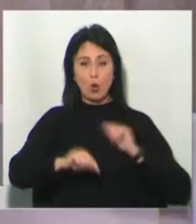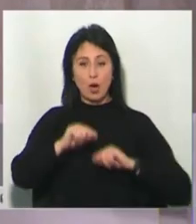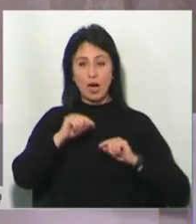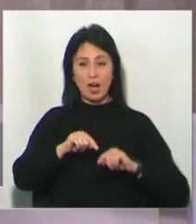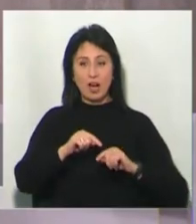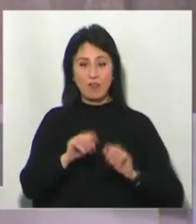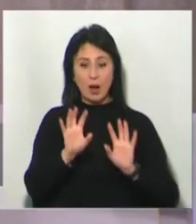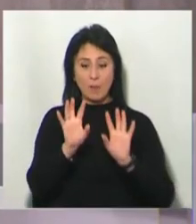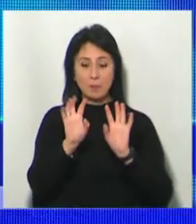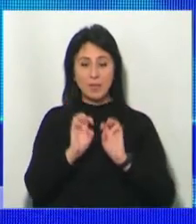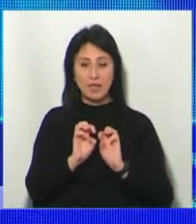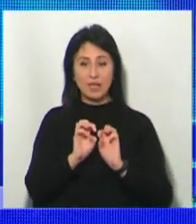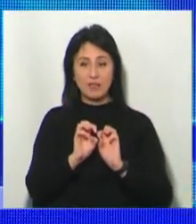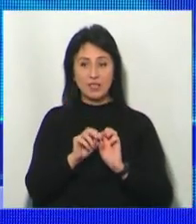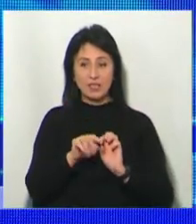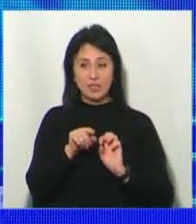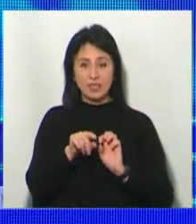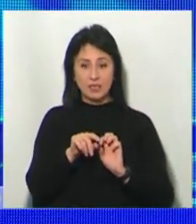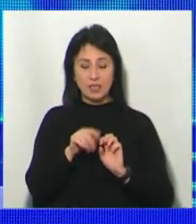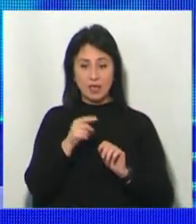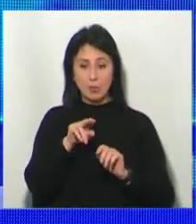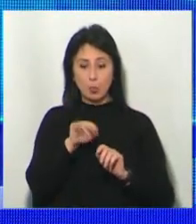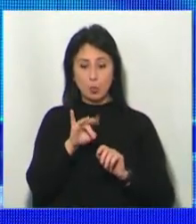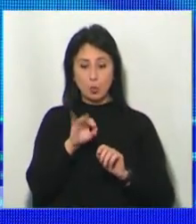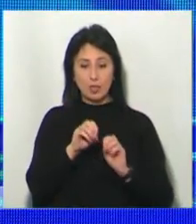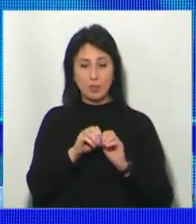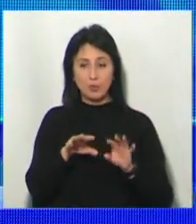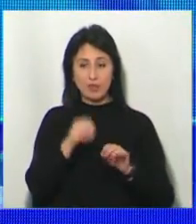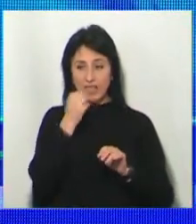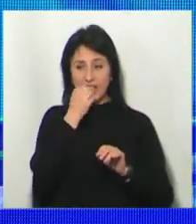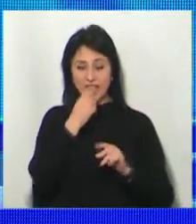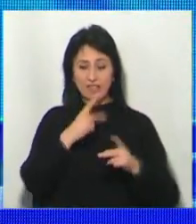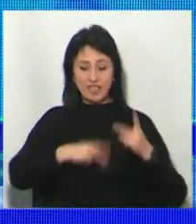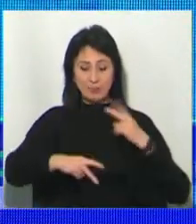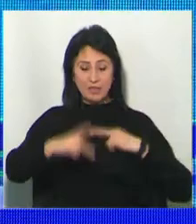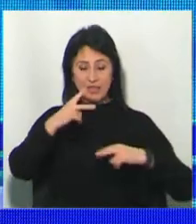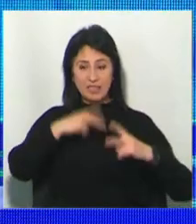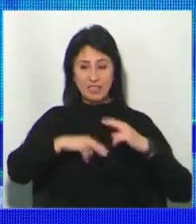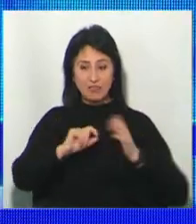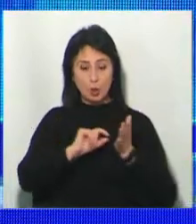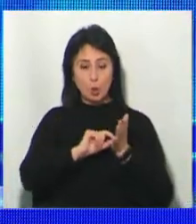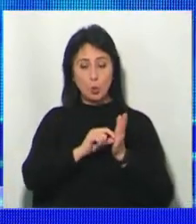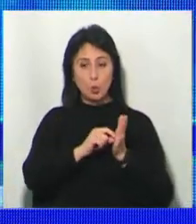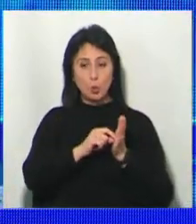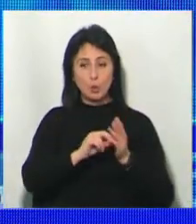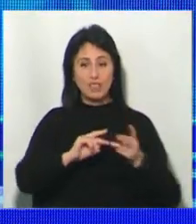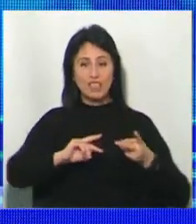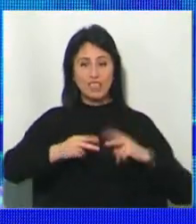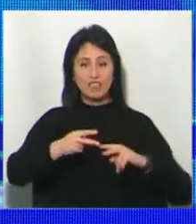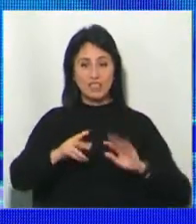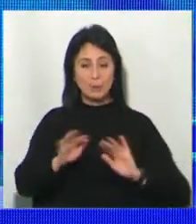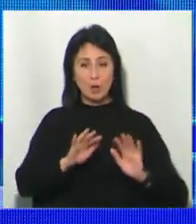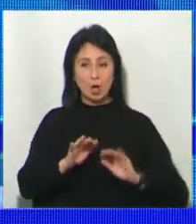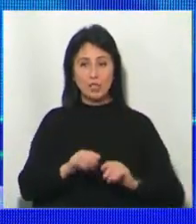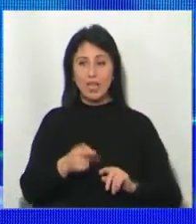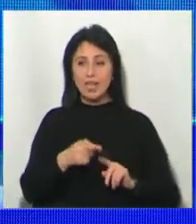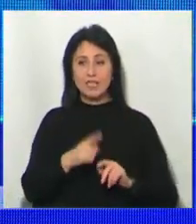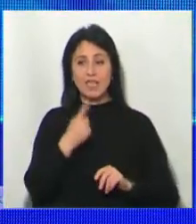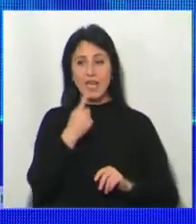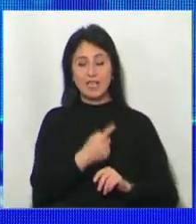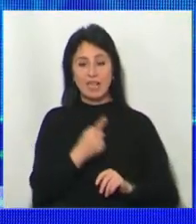ორგანიზმში მიიღება პურინების დაშლის შედეგად, ანუ ნივთიერებათა ცვლის პროცესში, უჯრედების ცვლის პროცესში. მაგრამ